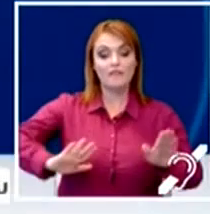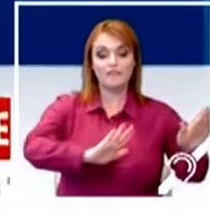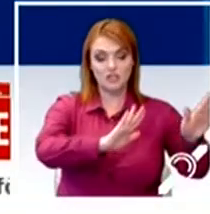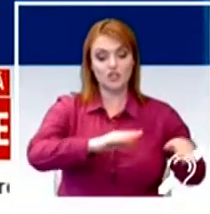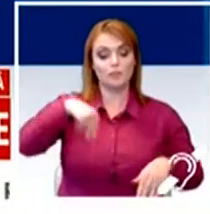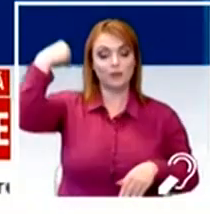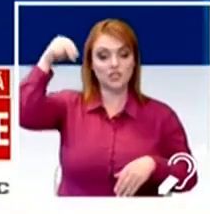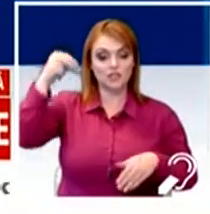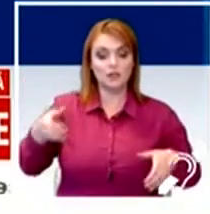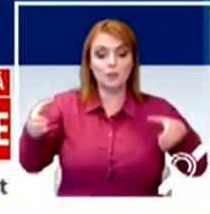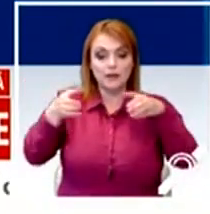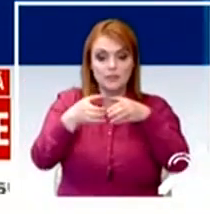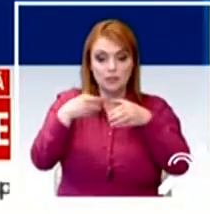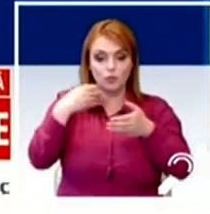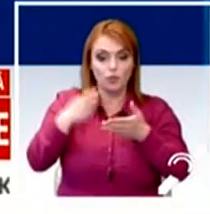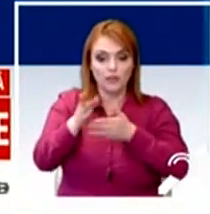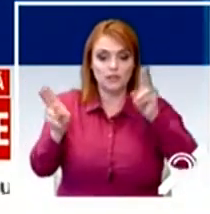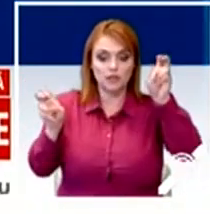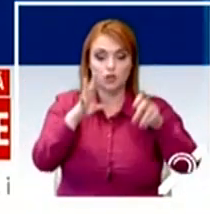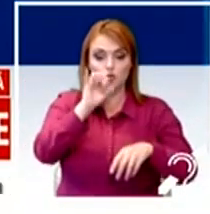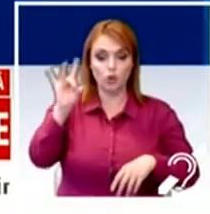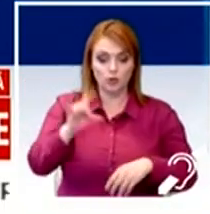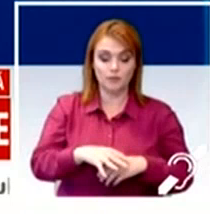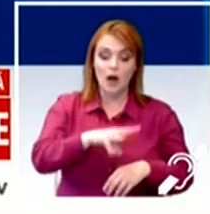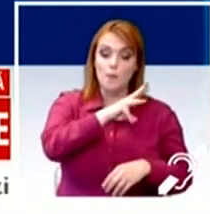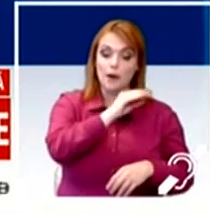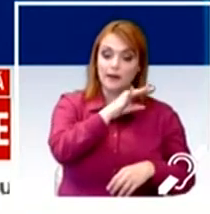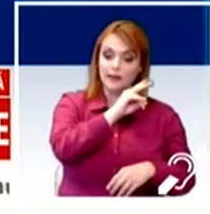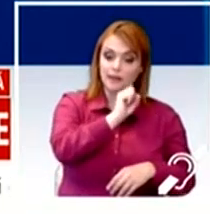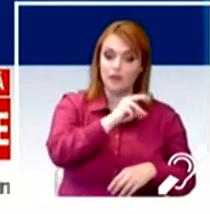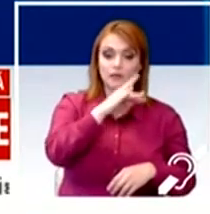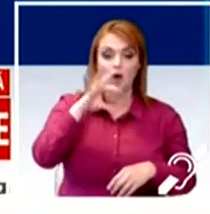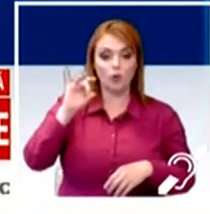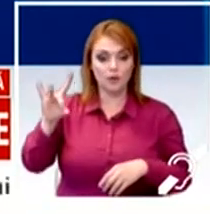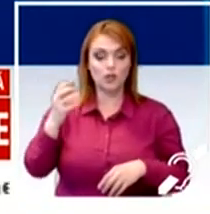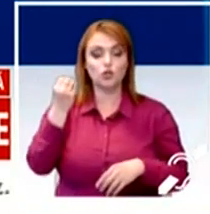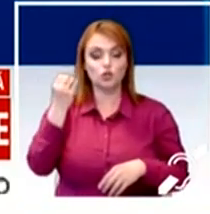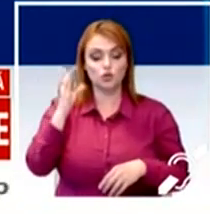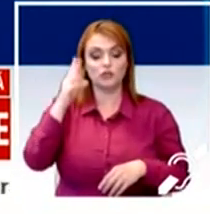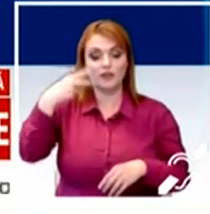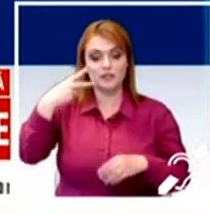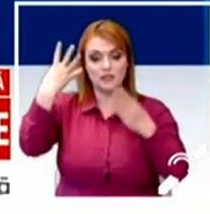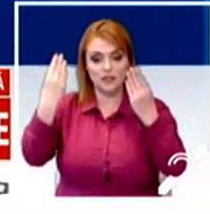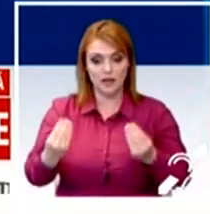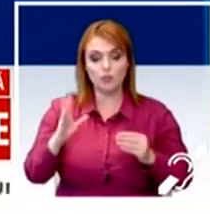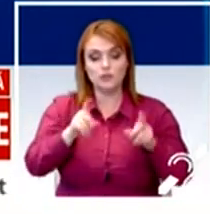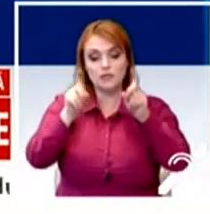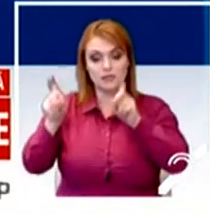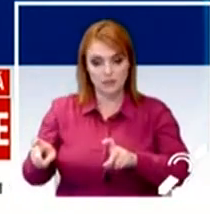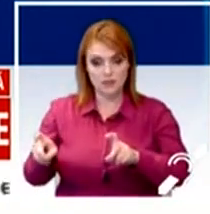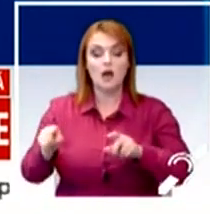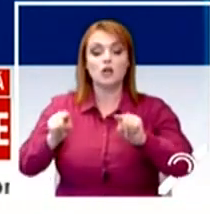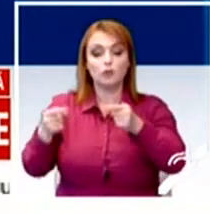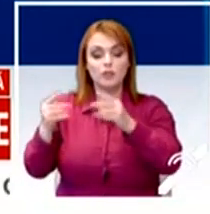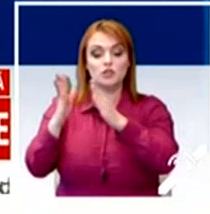Vicepreședintele partidului Șor, Marina Tauber, va sta încă 20 de zile în arest la domiciliu. Magistrații judecătoriei Ciocan au prelungit